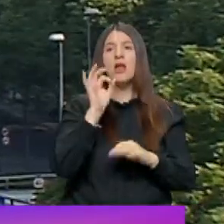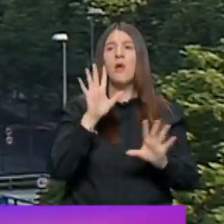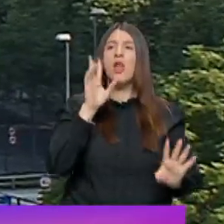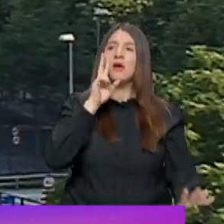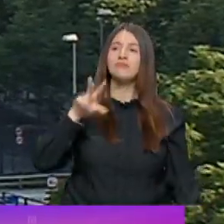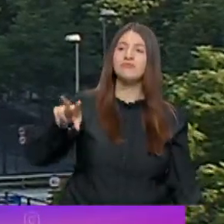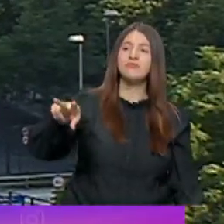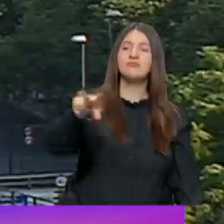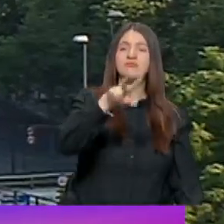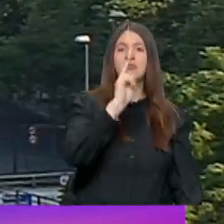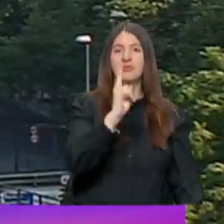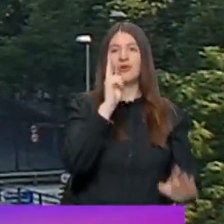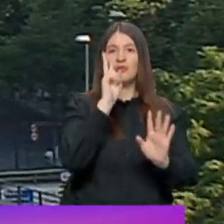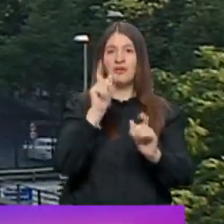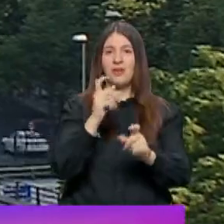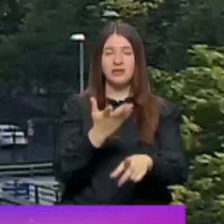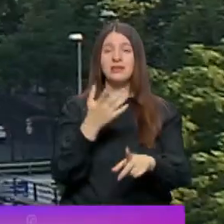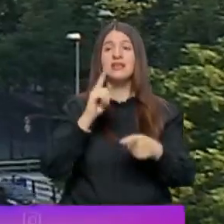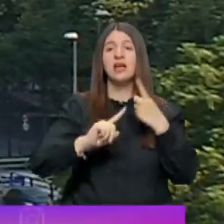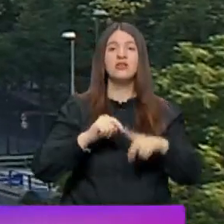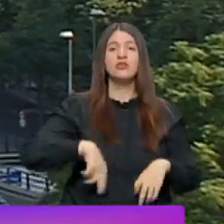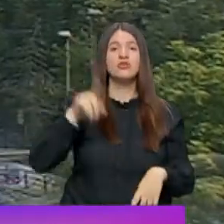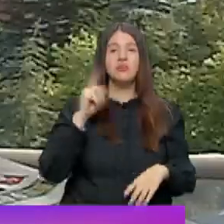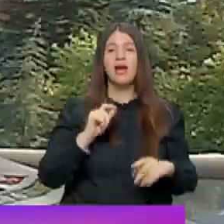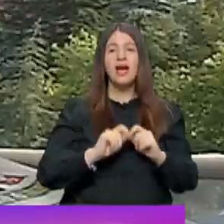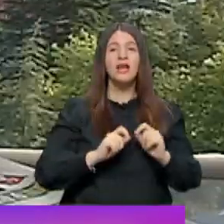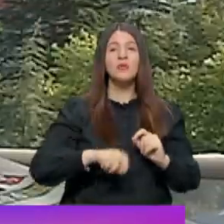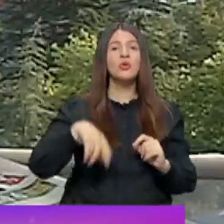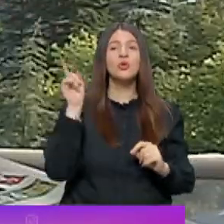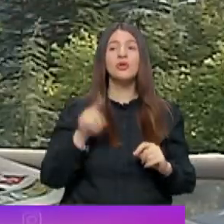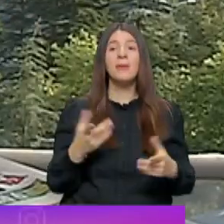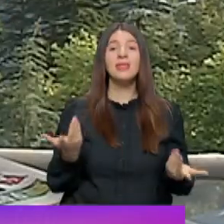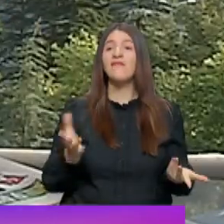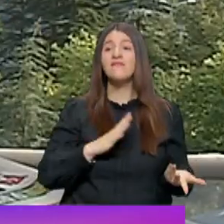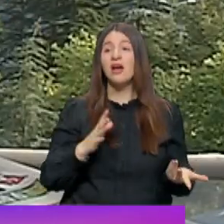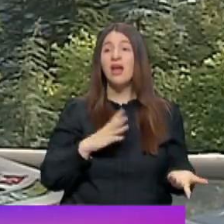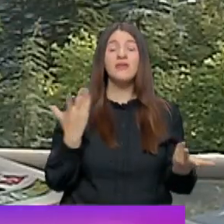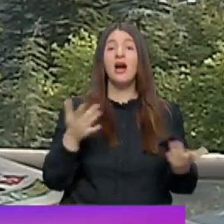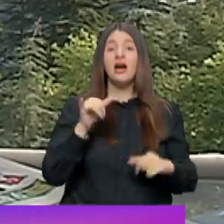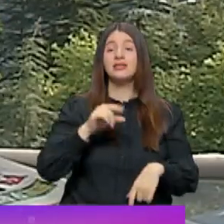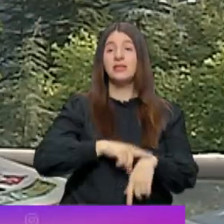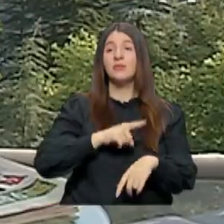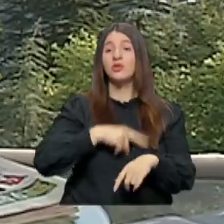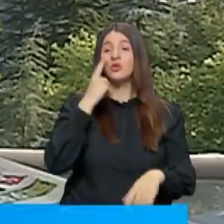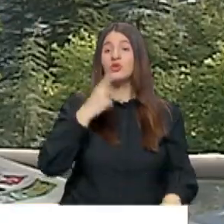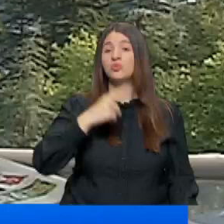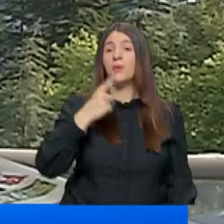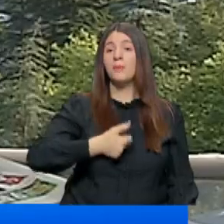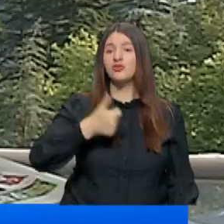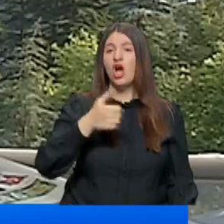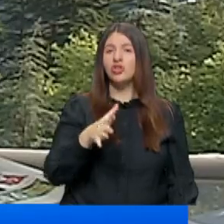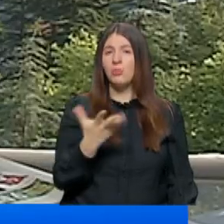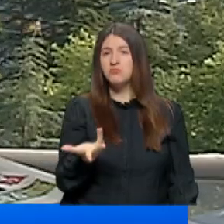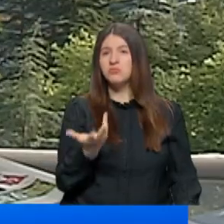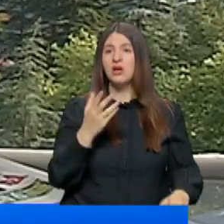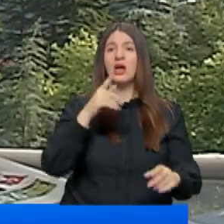böyle gösterirken sizlere siyasetin gündeminde, ekonominin gündeminde ne var ve aynı zamanda Cumhurbaşkanı acaba